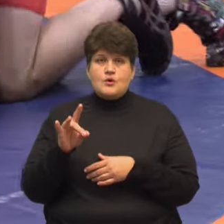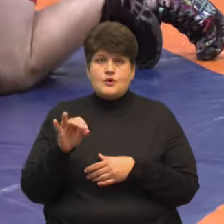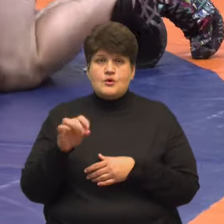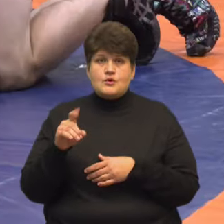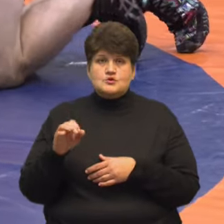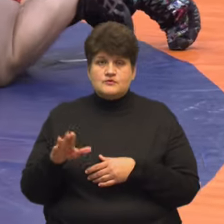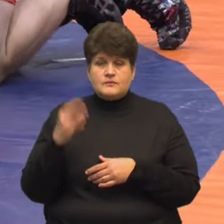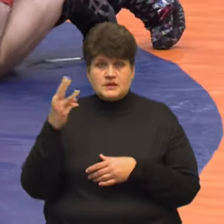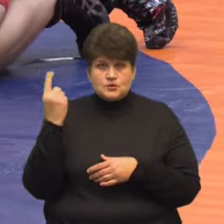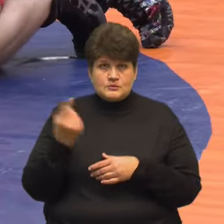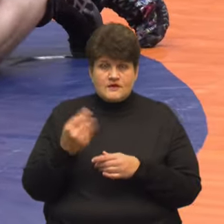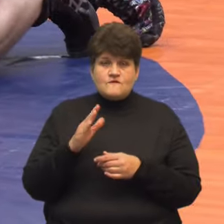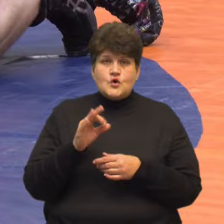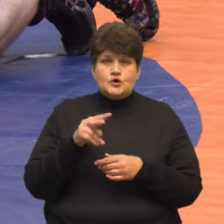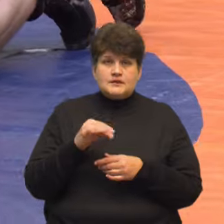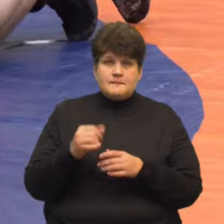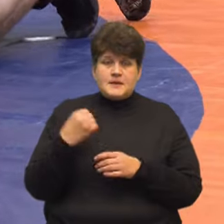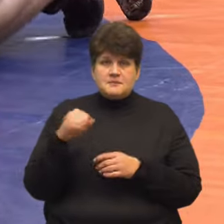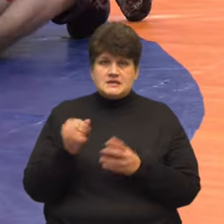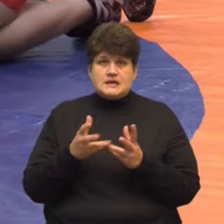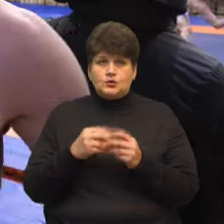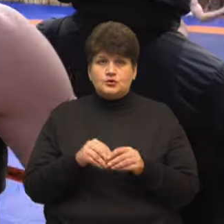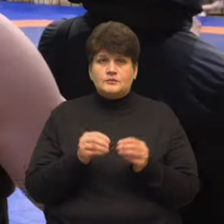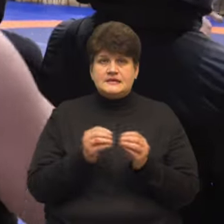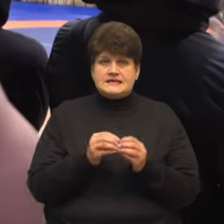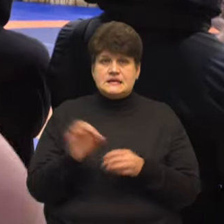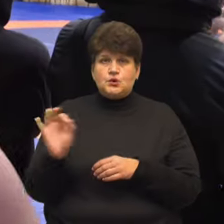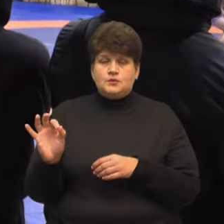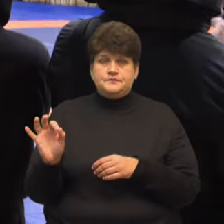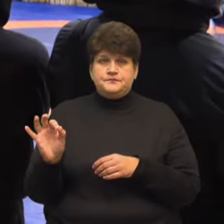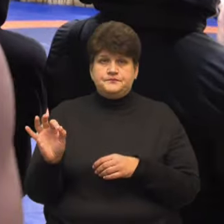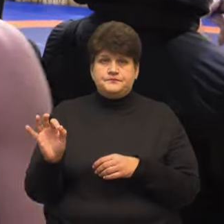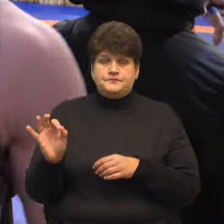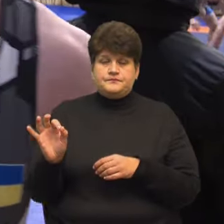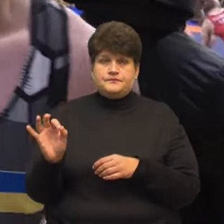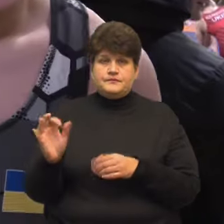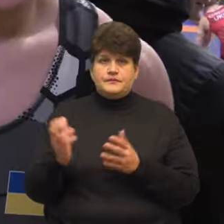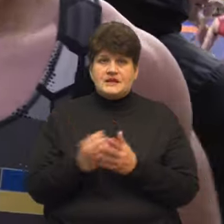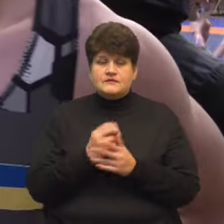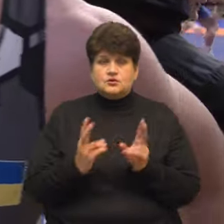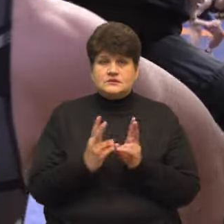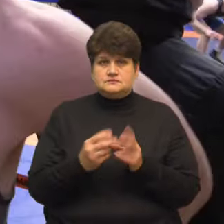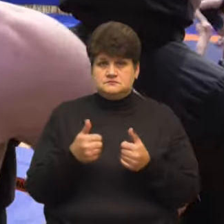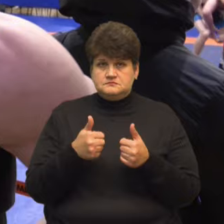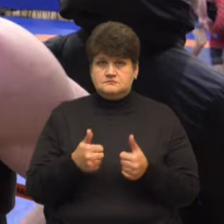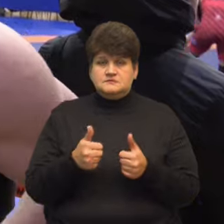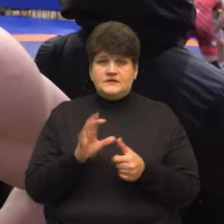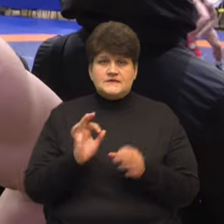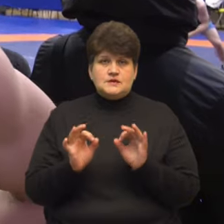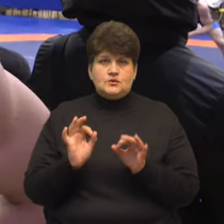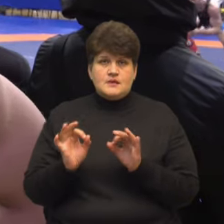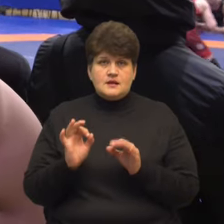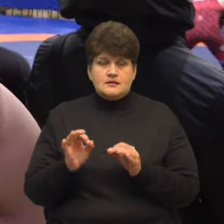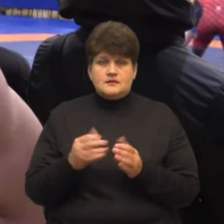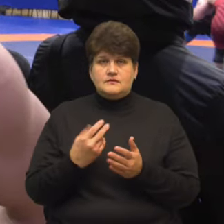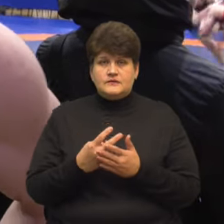Володимир у цьому поєдинку переміг з рахунком 10:0 вийшов суперник хороший то це нормальне явище ще